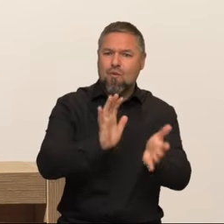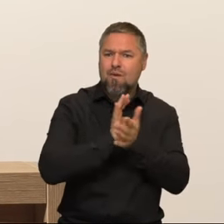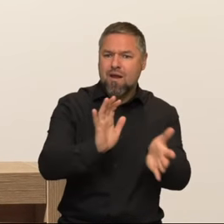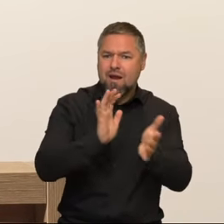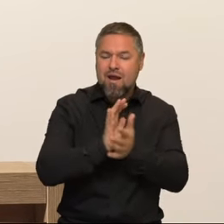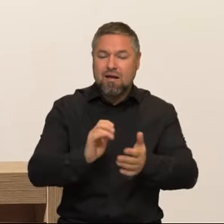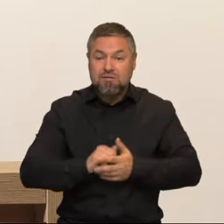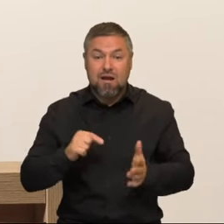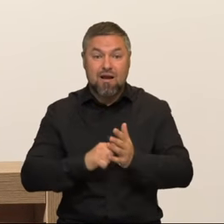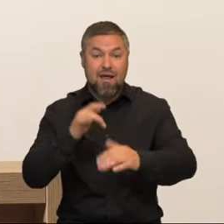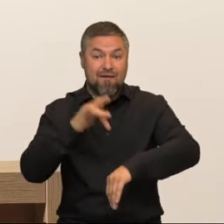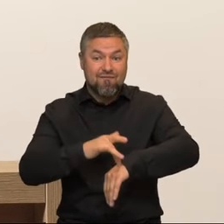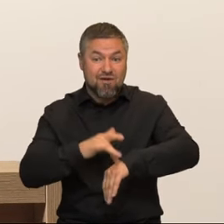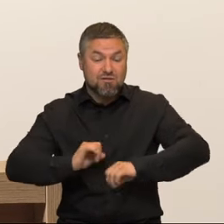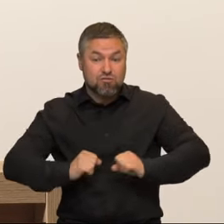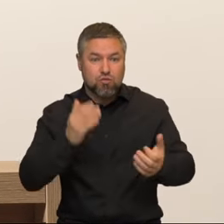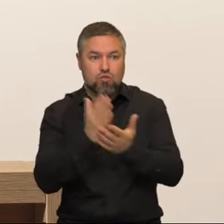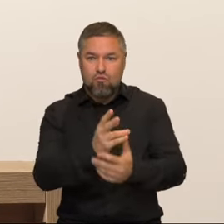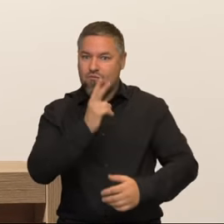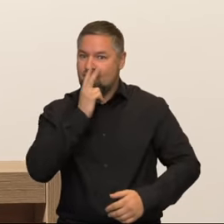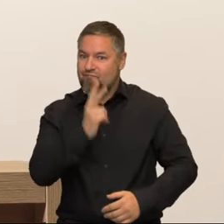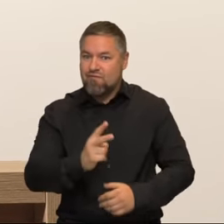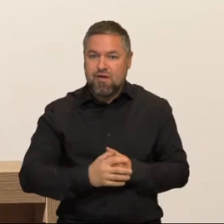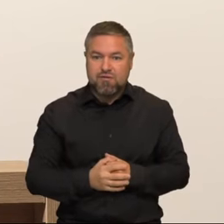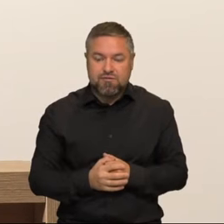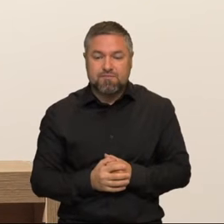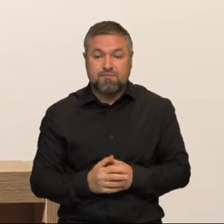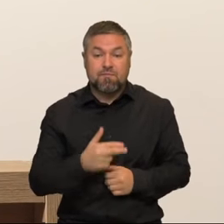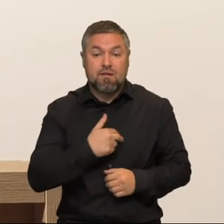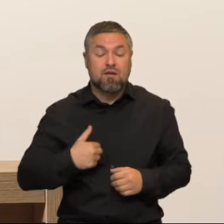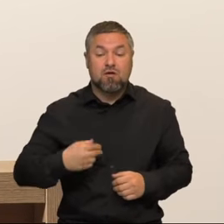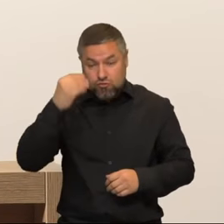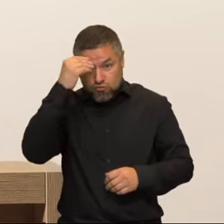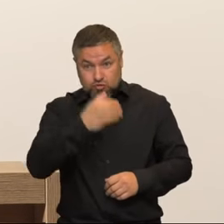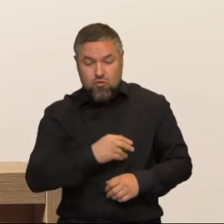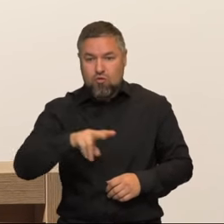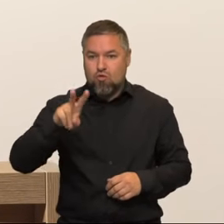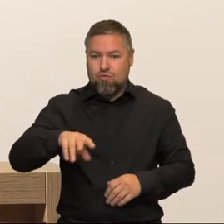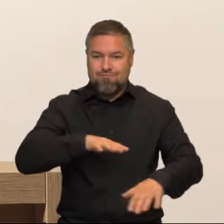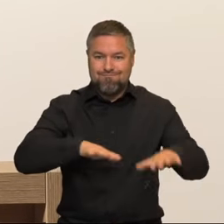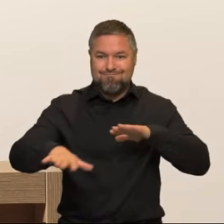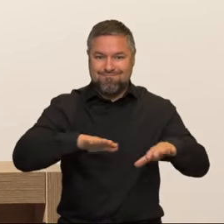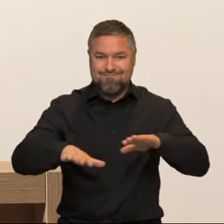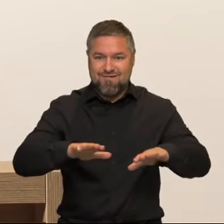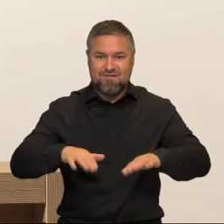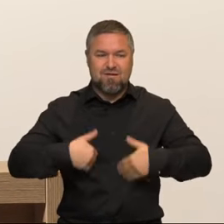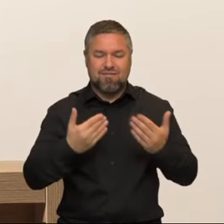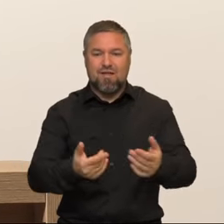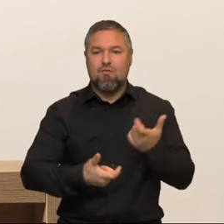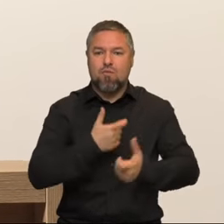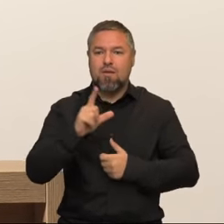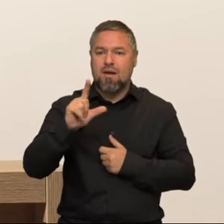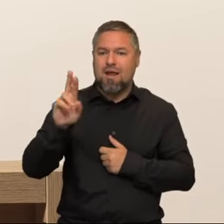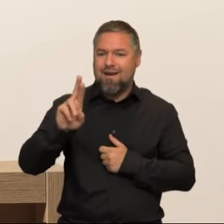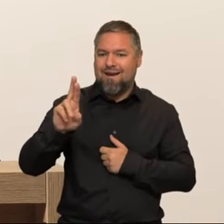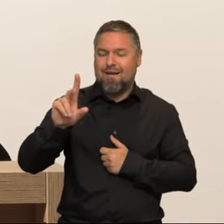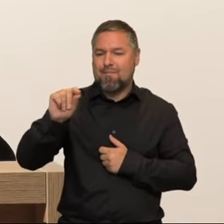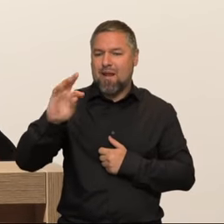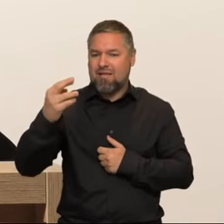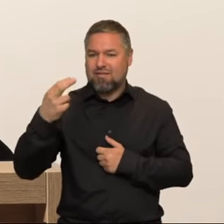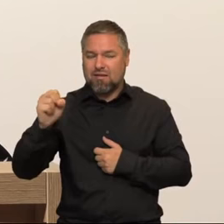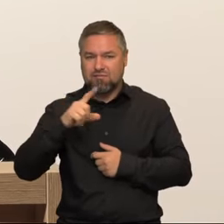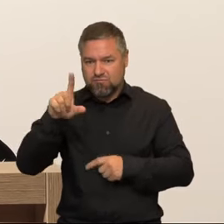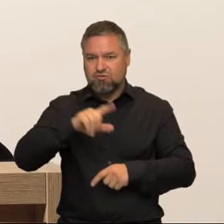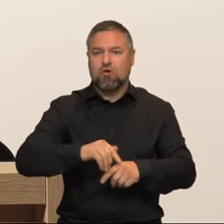a efekty tych działań są już widoczne. Nasza uczelnia zajmuje drugie miejsce pod względem liczby udzielonych patentów zgłaszanych przez